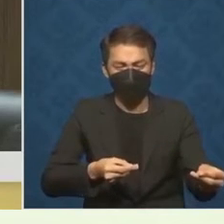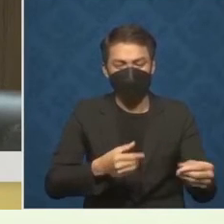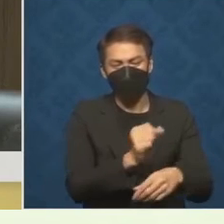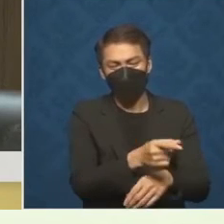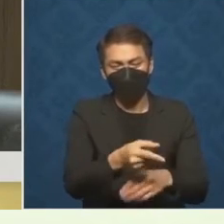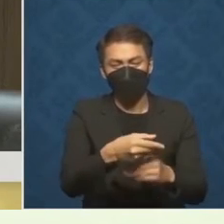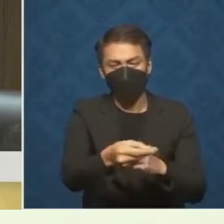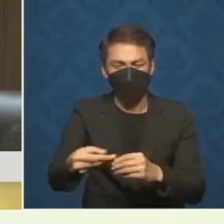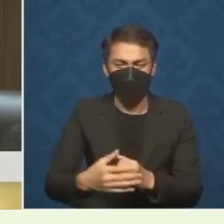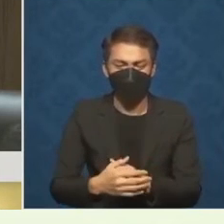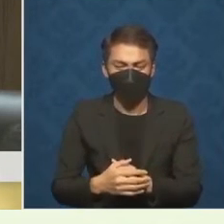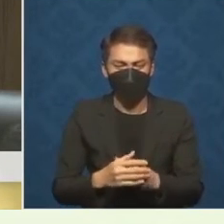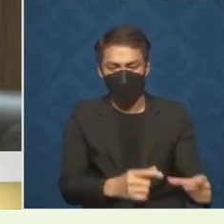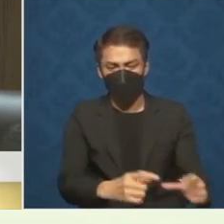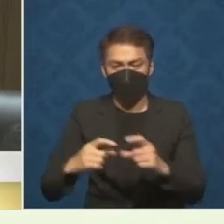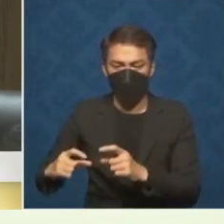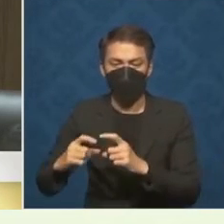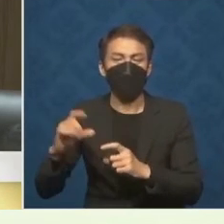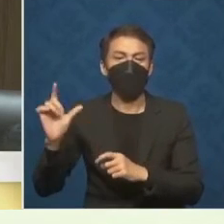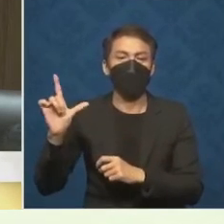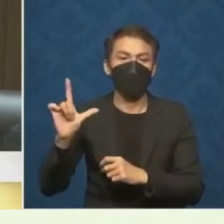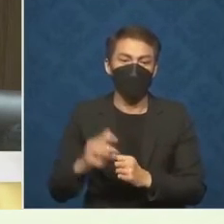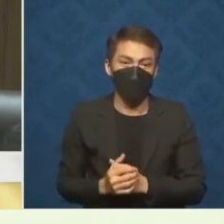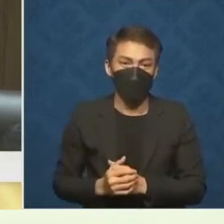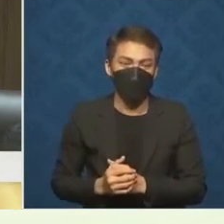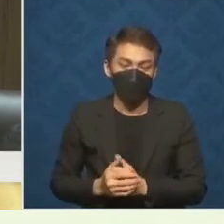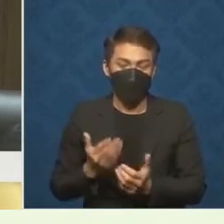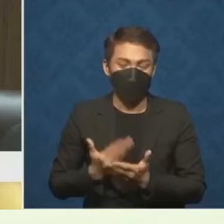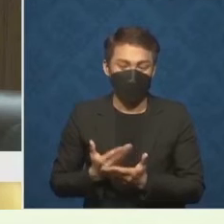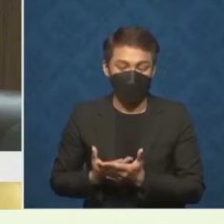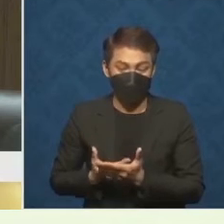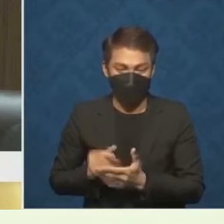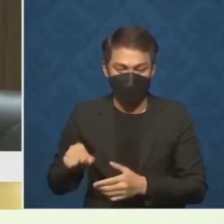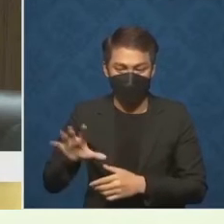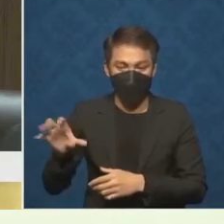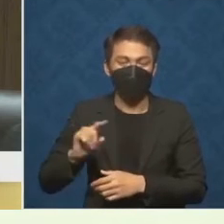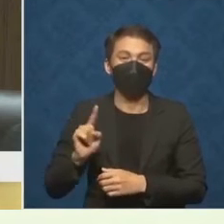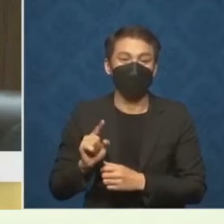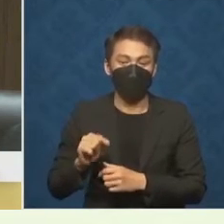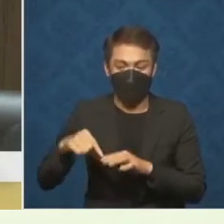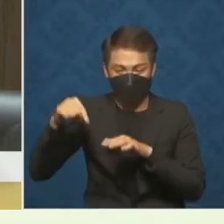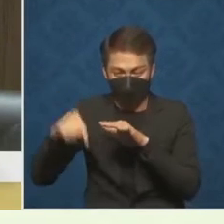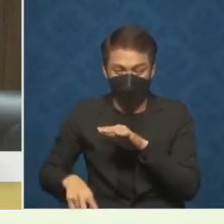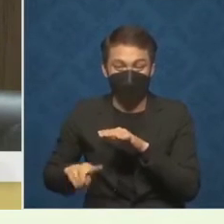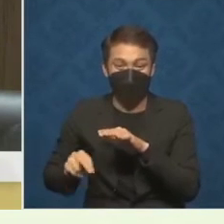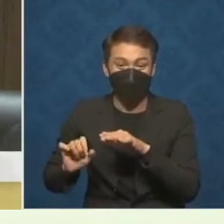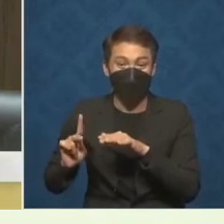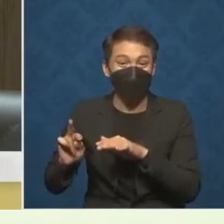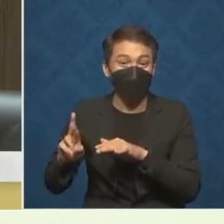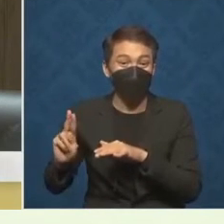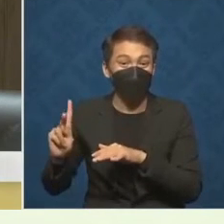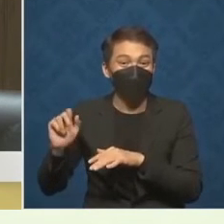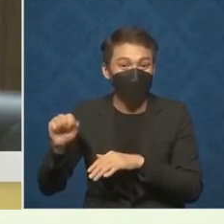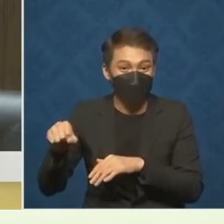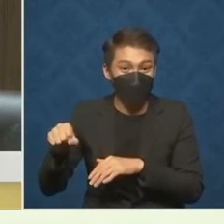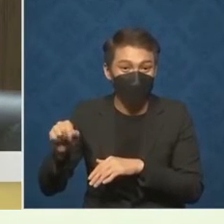ายในการซื้อเสียงทั้งหมดเนี่ยนะฮะมันเงินจากนรกนี่ไงครับนะถ้าไม่ได้มาจากคุณว่าแล้วไปให้ใบเหลืองเข